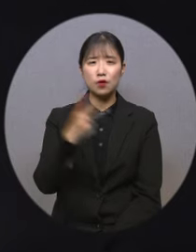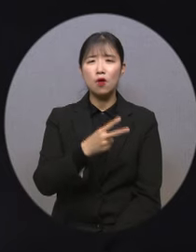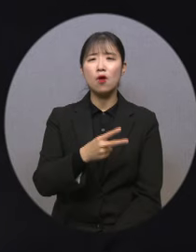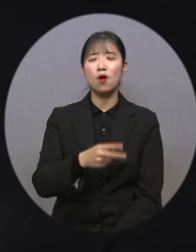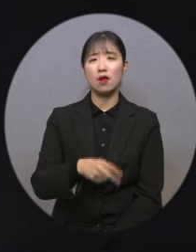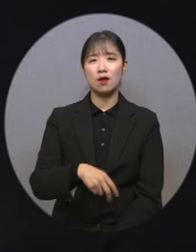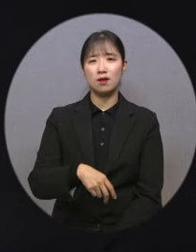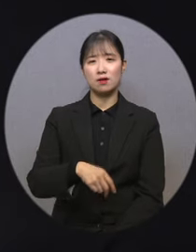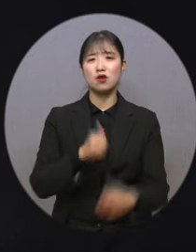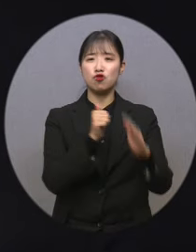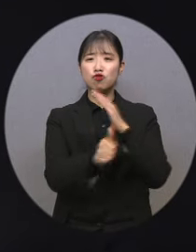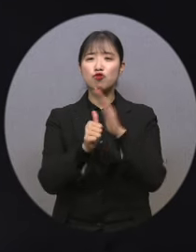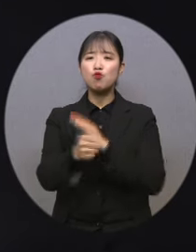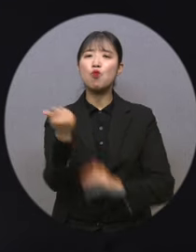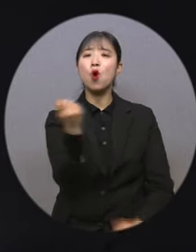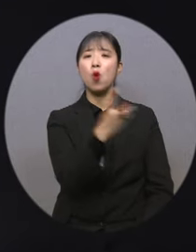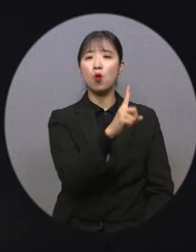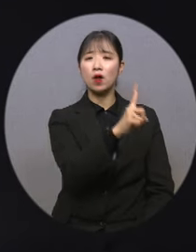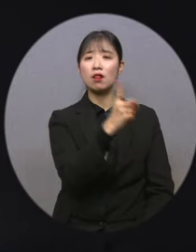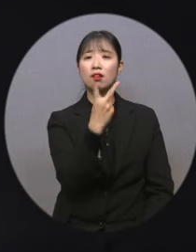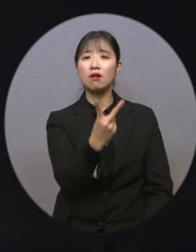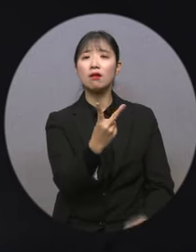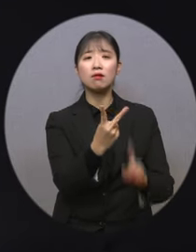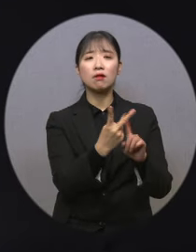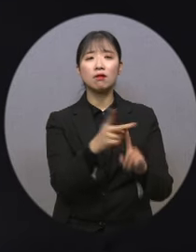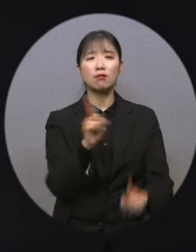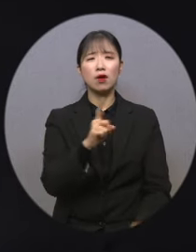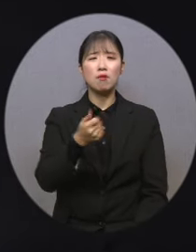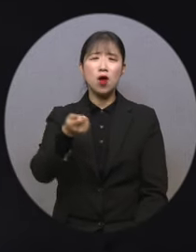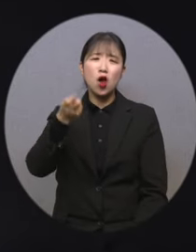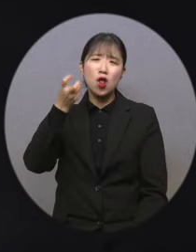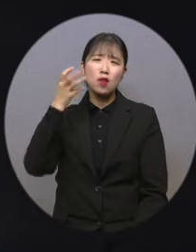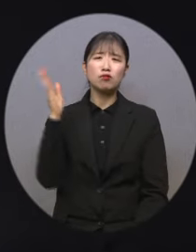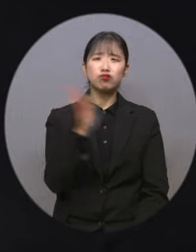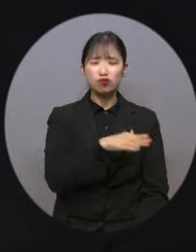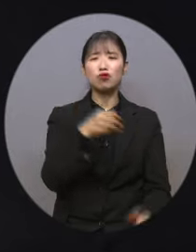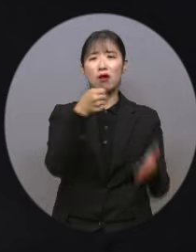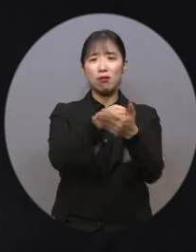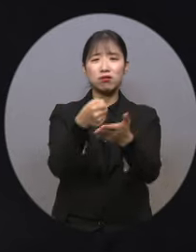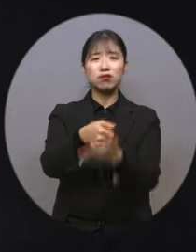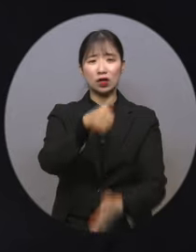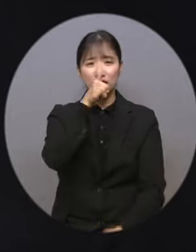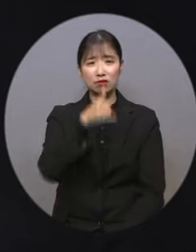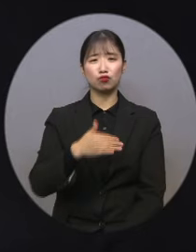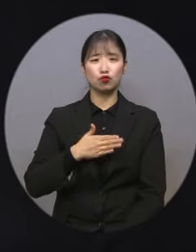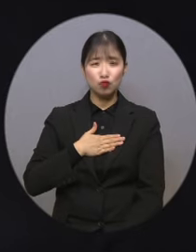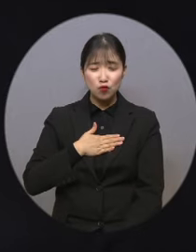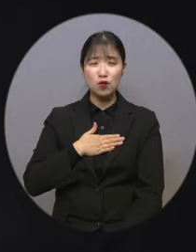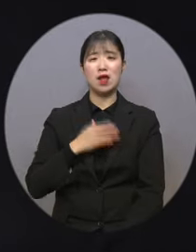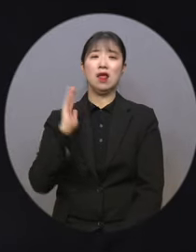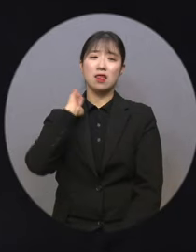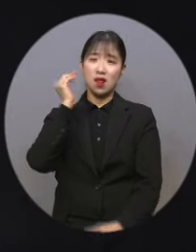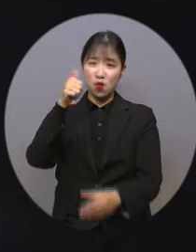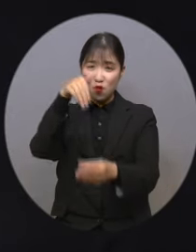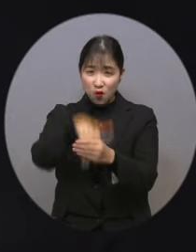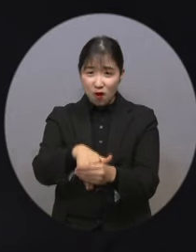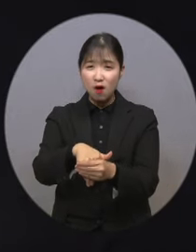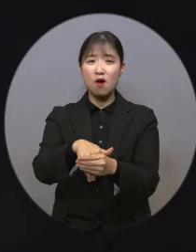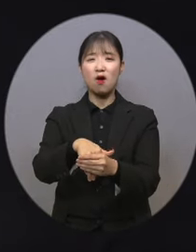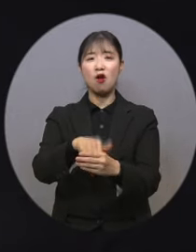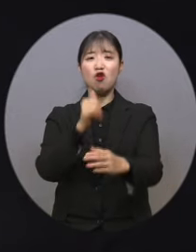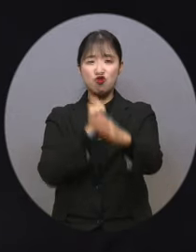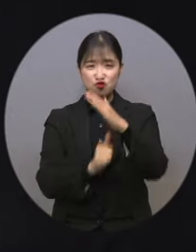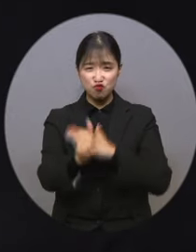등이 심해요 기호 1번 2번은 몇 달 전부터 쓰고 있는데 우리는 대상 때 후보 등록한 이후에